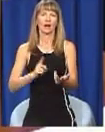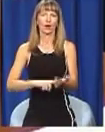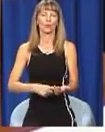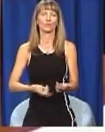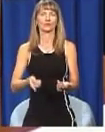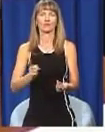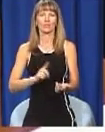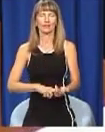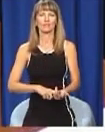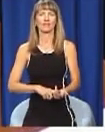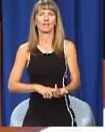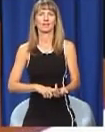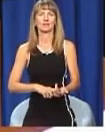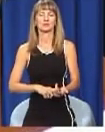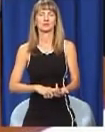Два.